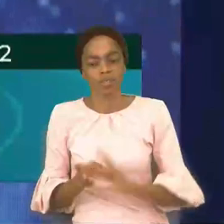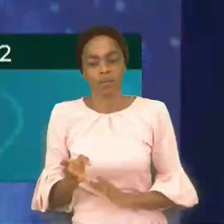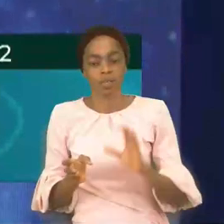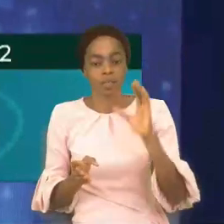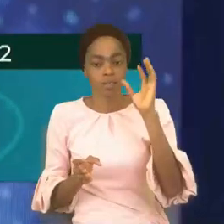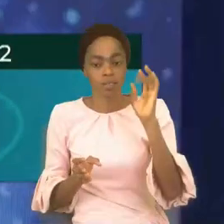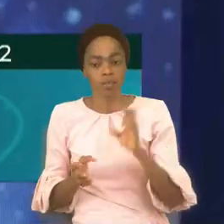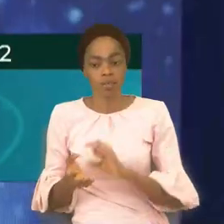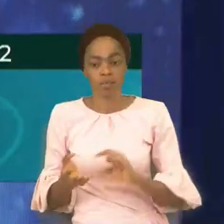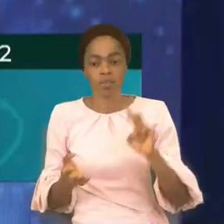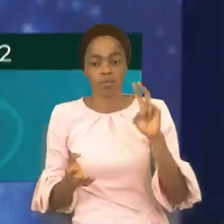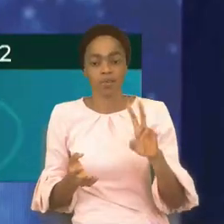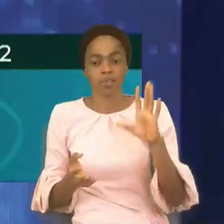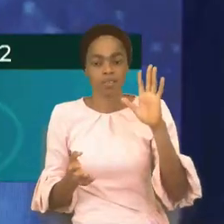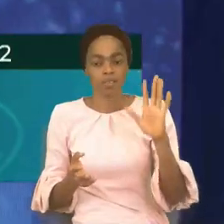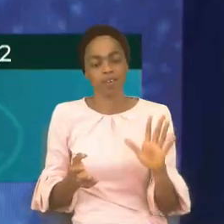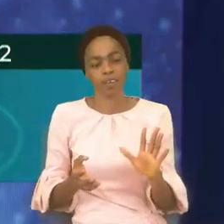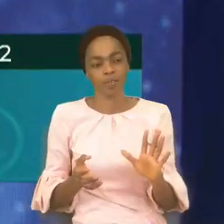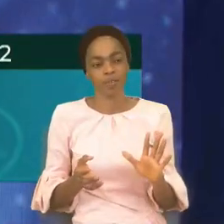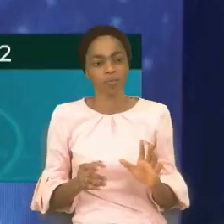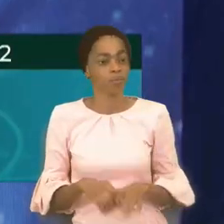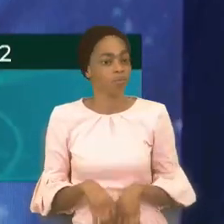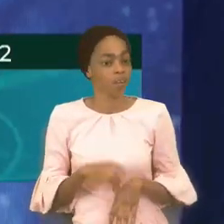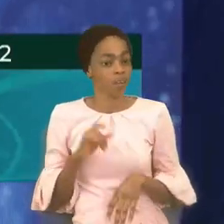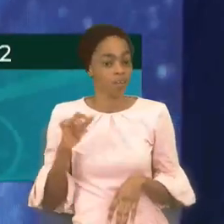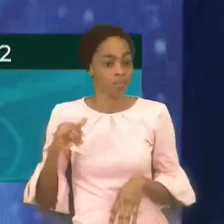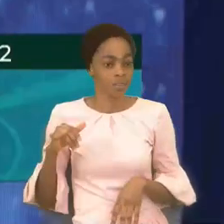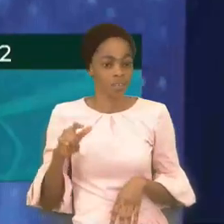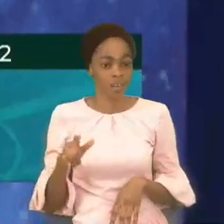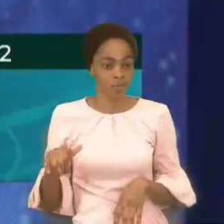Hébreux 7, 25.